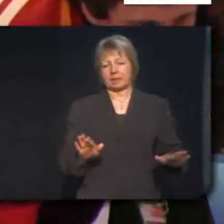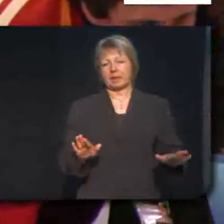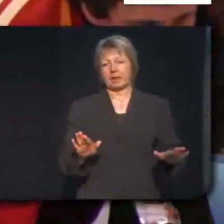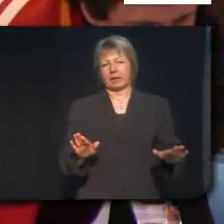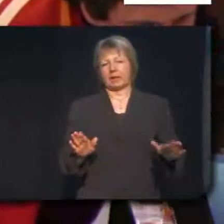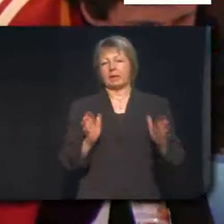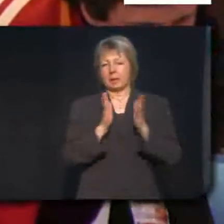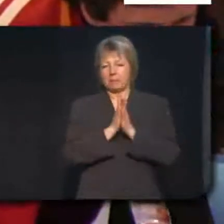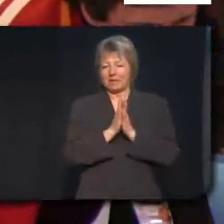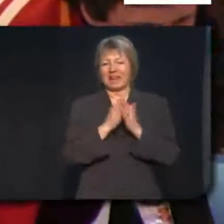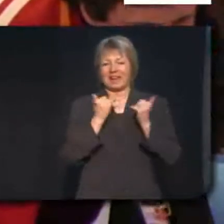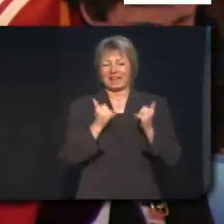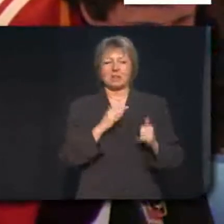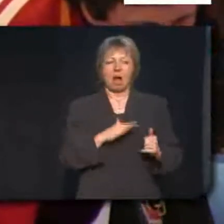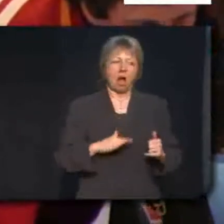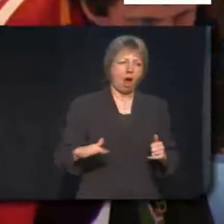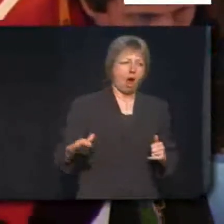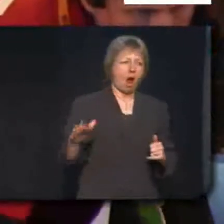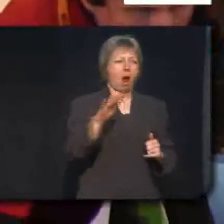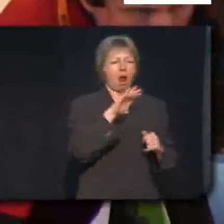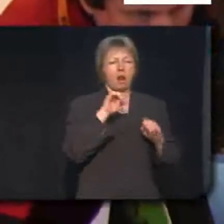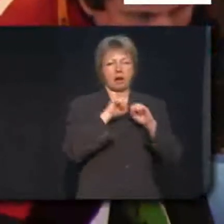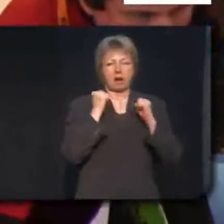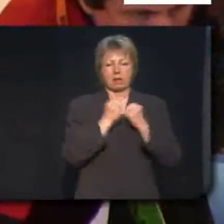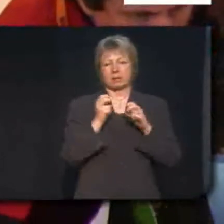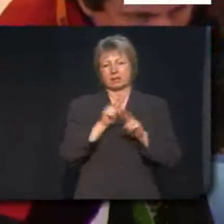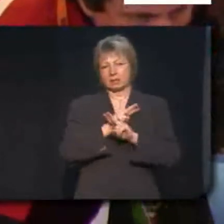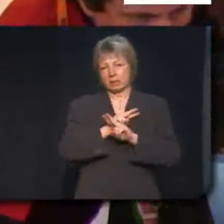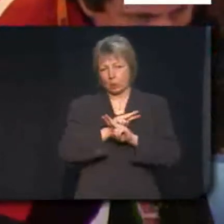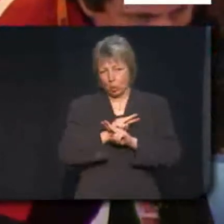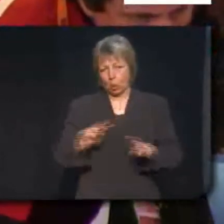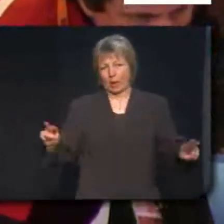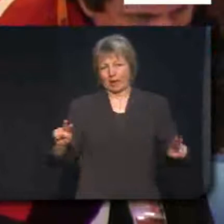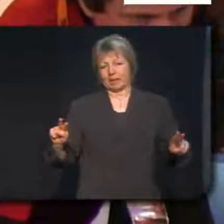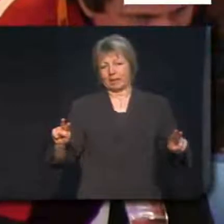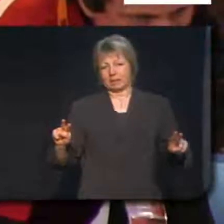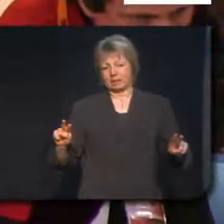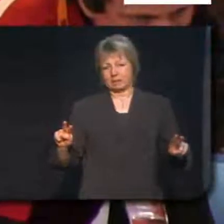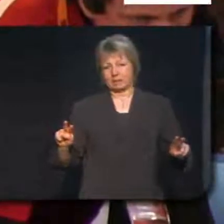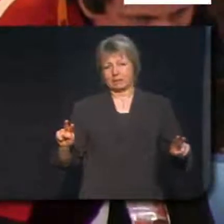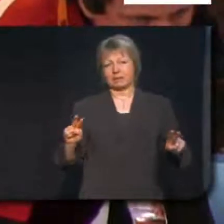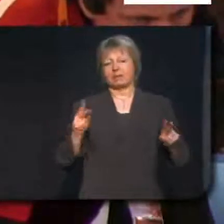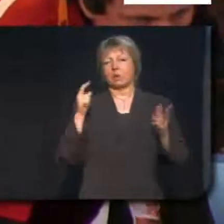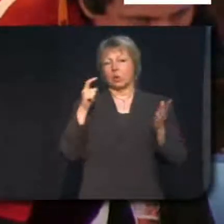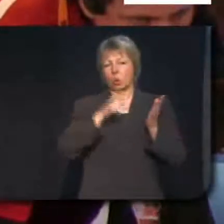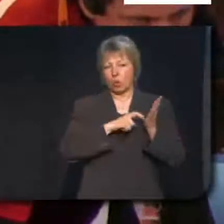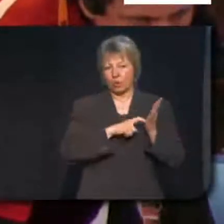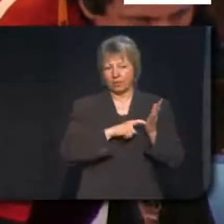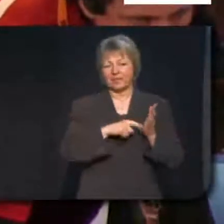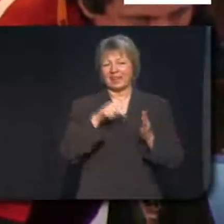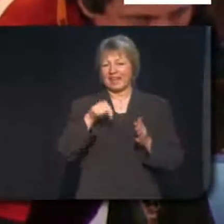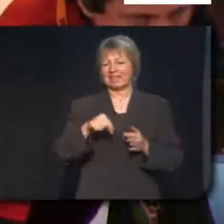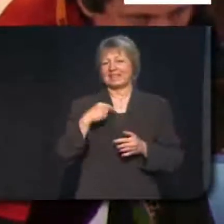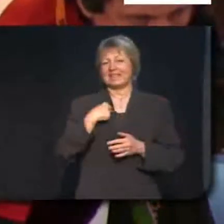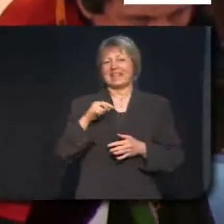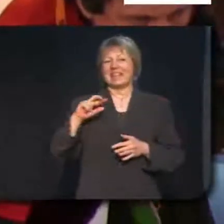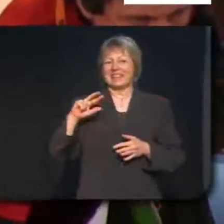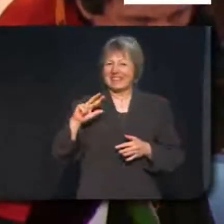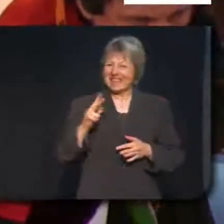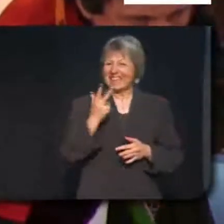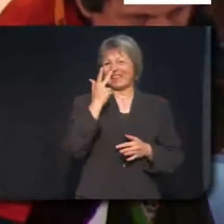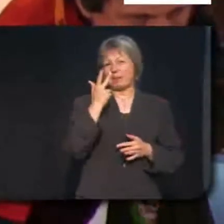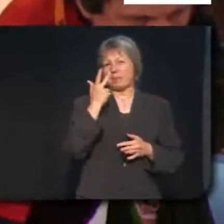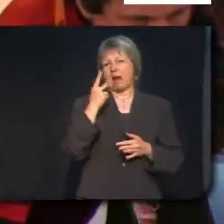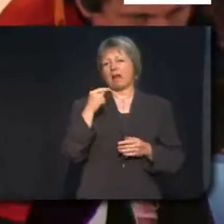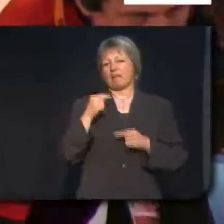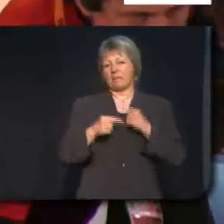bitte seid jetzt mal alle ganz ganz ruhig weil ich jetzt zum dritten Mal das